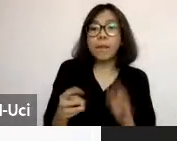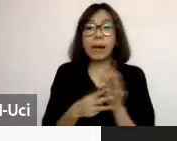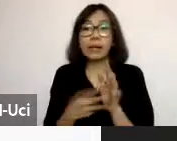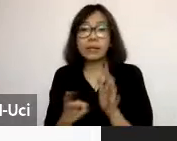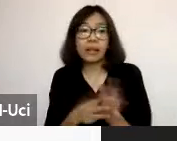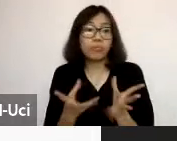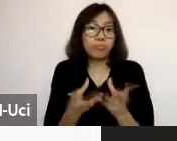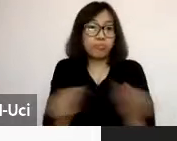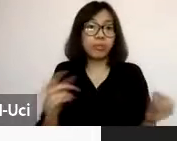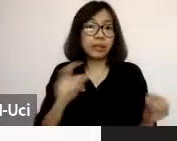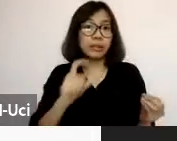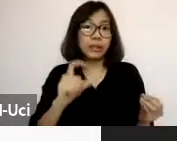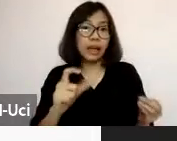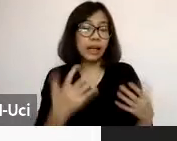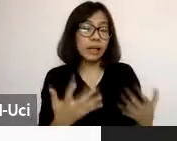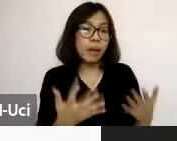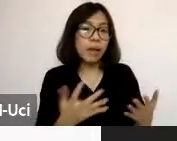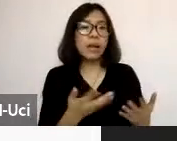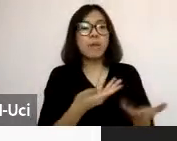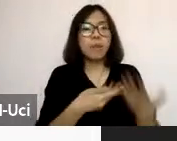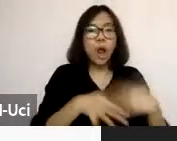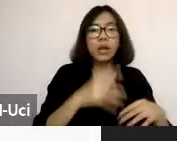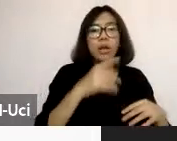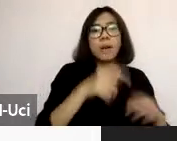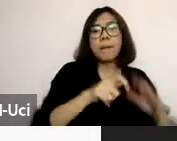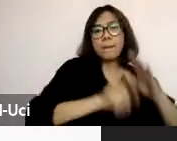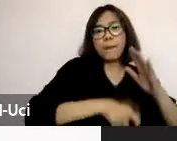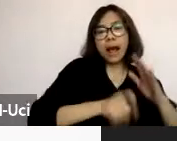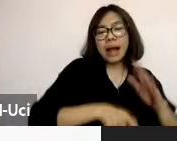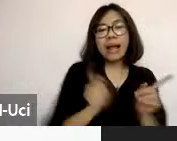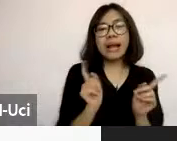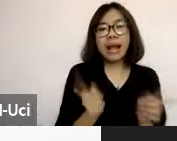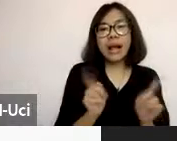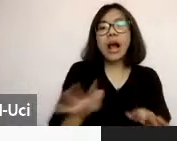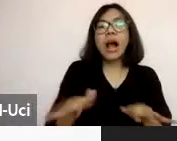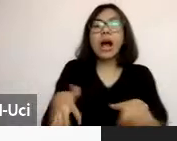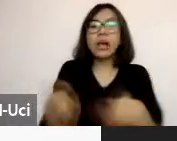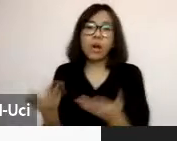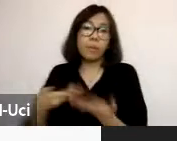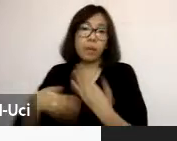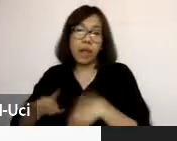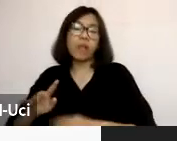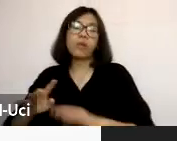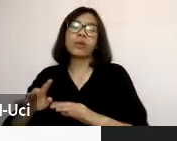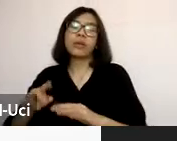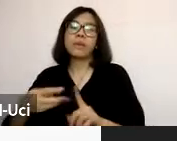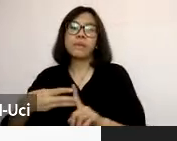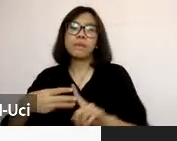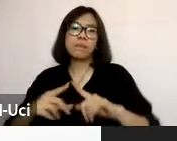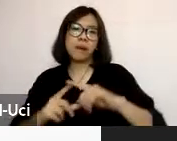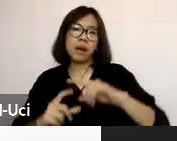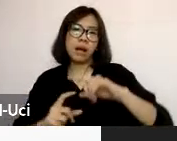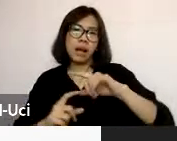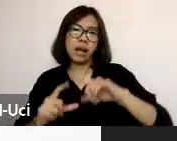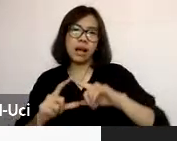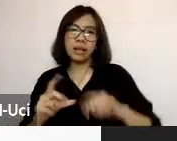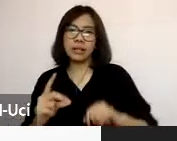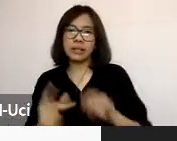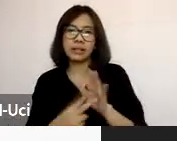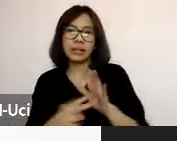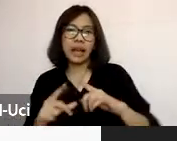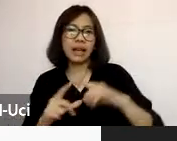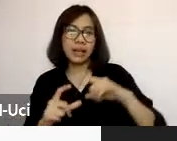agama atau yang disepakati oleh para pihak sebagai Siakad Nah ini apa ya masyarakat